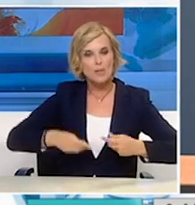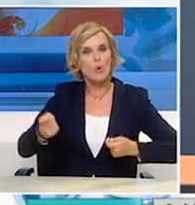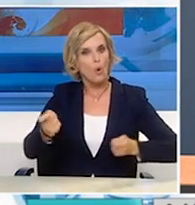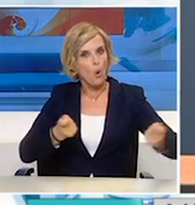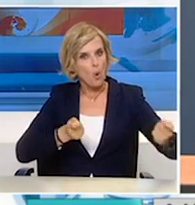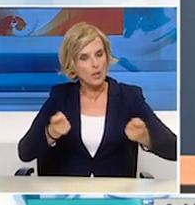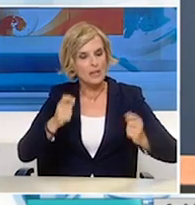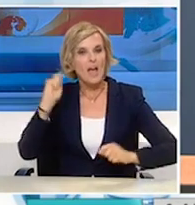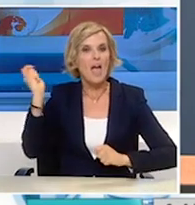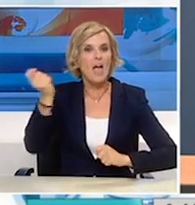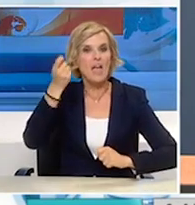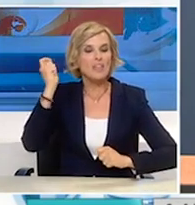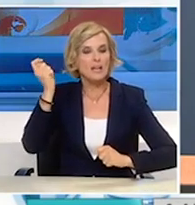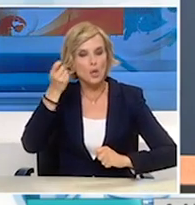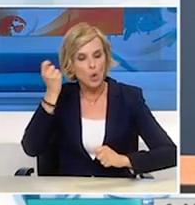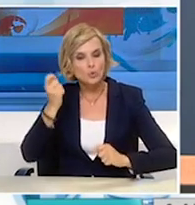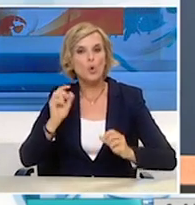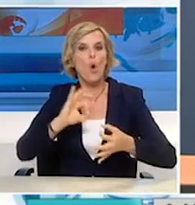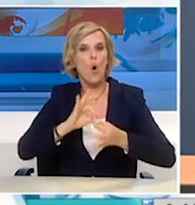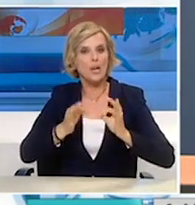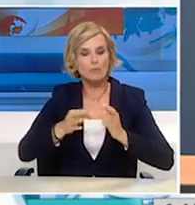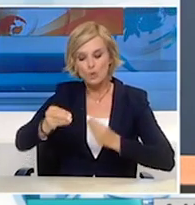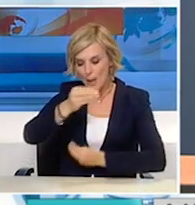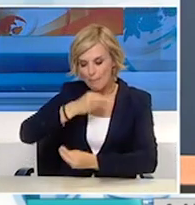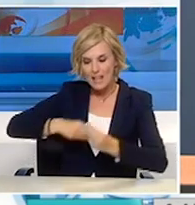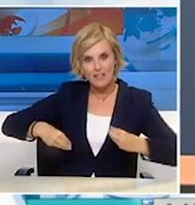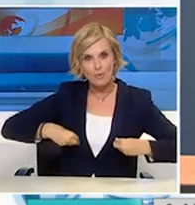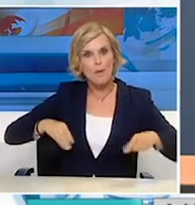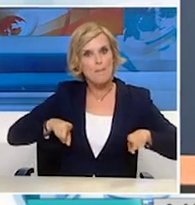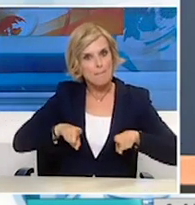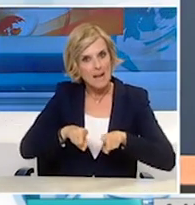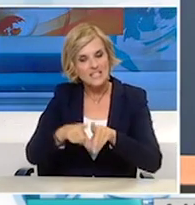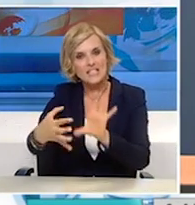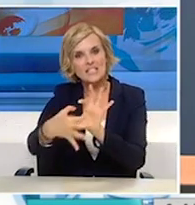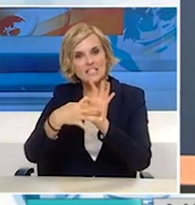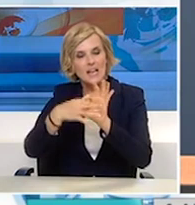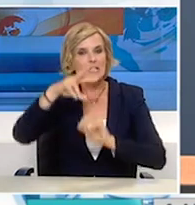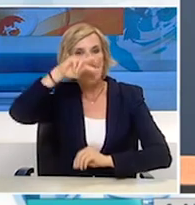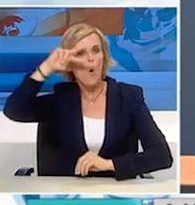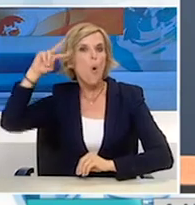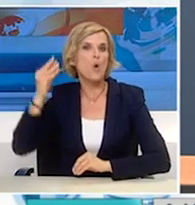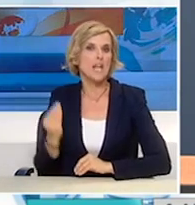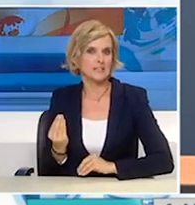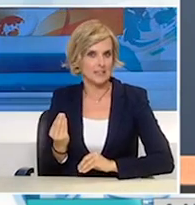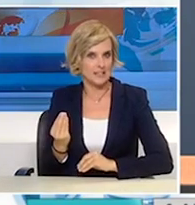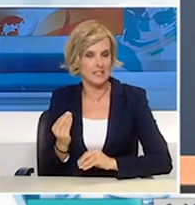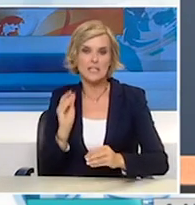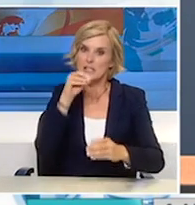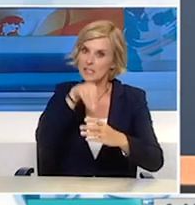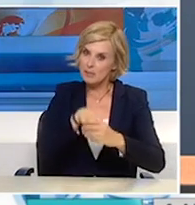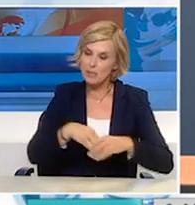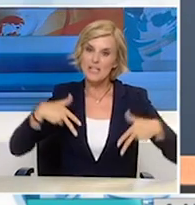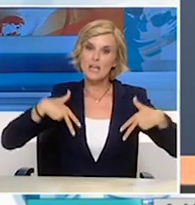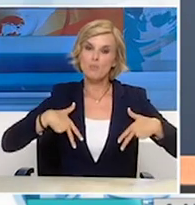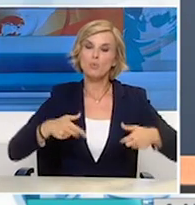Οργανισμός Μεταμοσχεύσεων και το Ενάσιο Καρδιοχειρουργικό Κέντρο, με την υποστήριξη του Ιδρύματος ΟΝΑΣΗ και στο οποίο συμμετείχαμε ο Υπουργός Υγείας